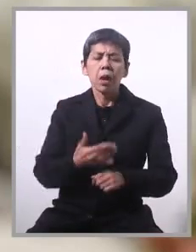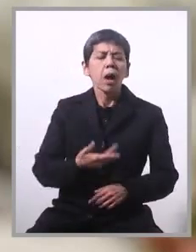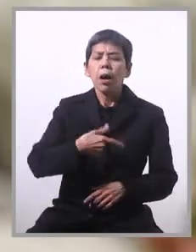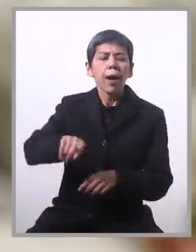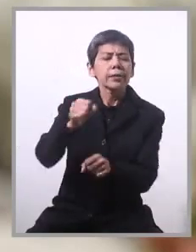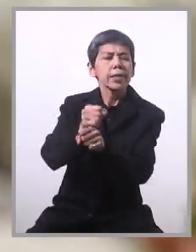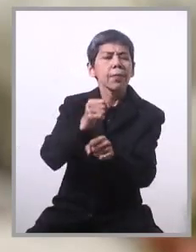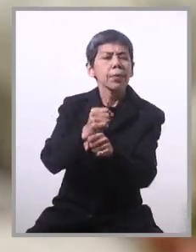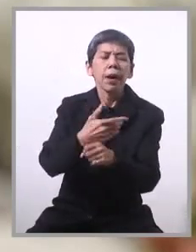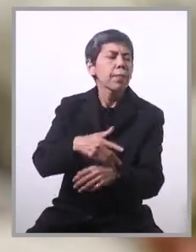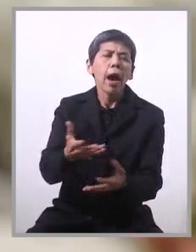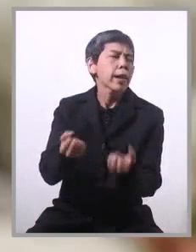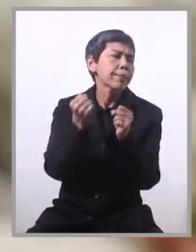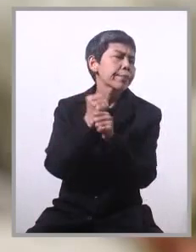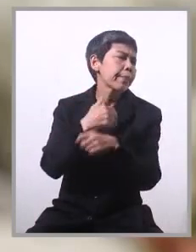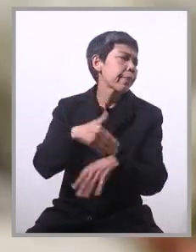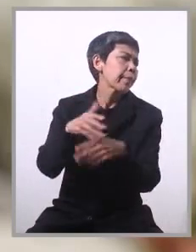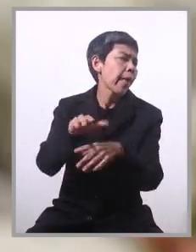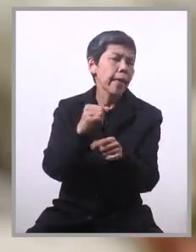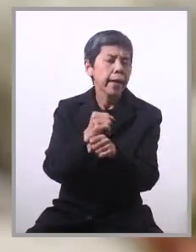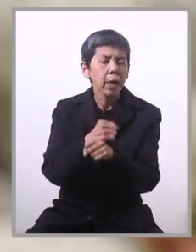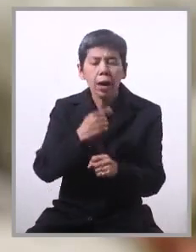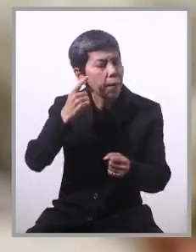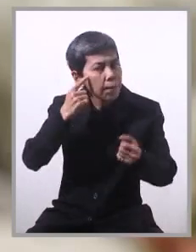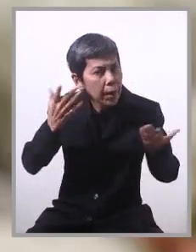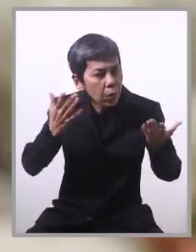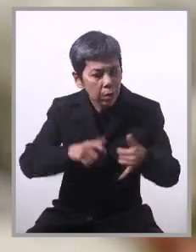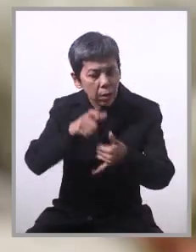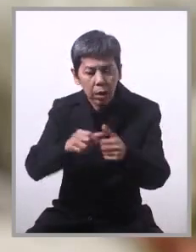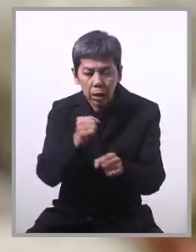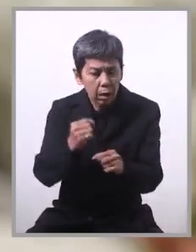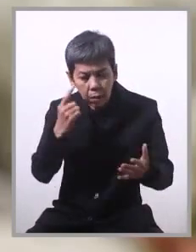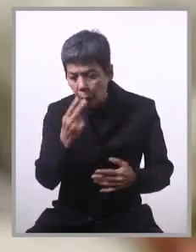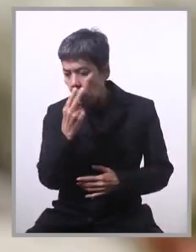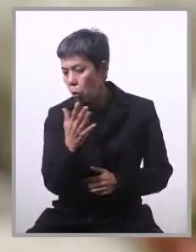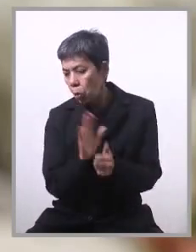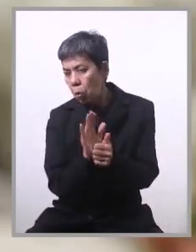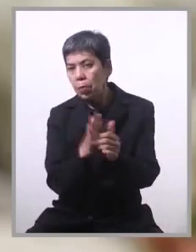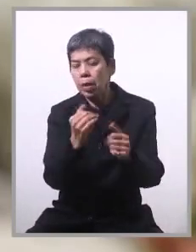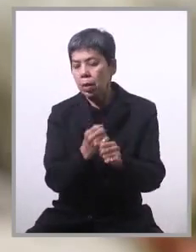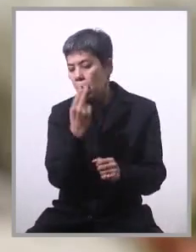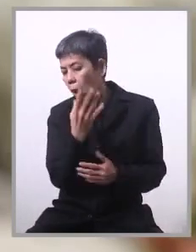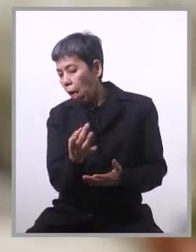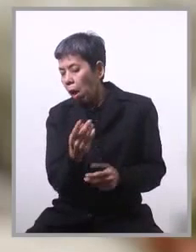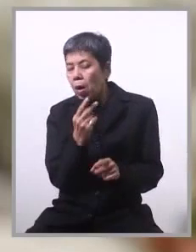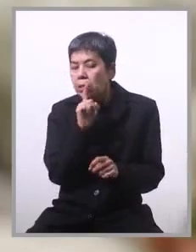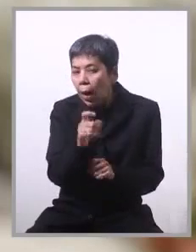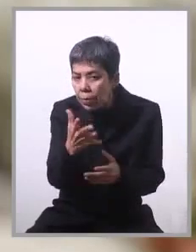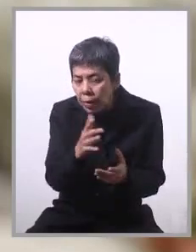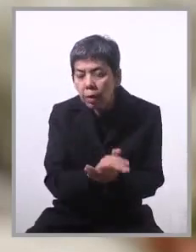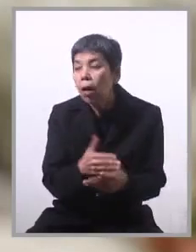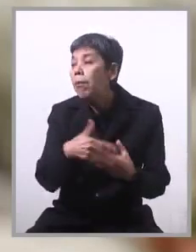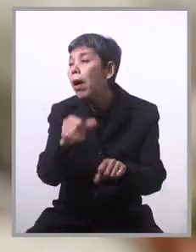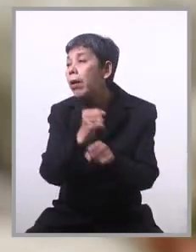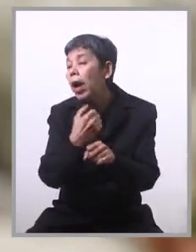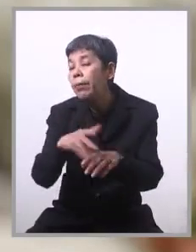ไปสักแต่ว่ารับมาแต่หารู้ไหมว่าคุณส่งไปแล้วแต่คุณไม่เหลียวหลังดูแลเขาอะส่งไป